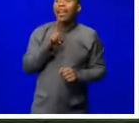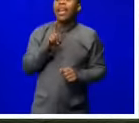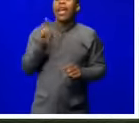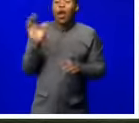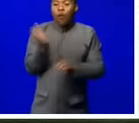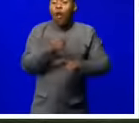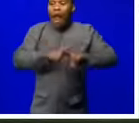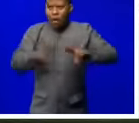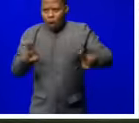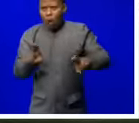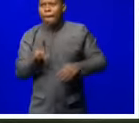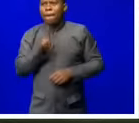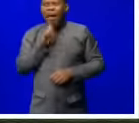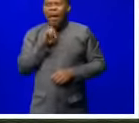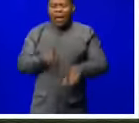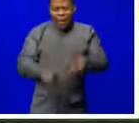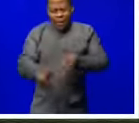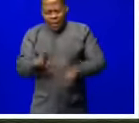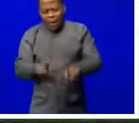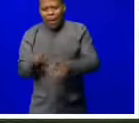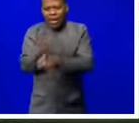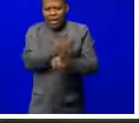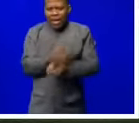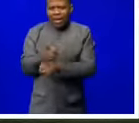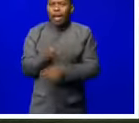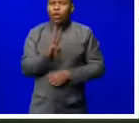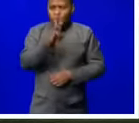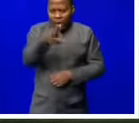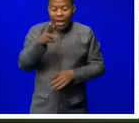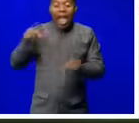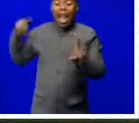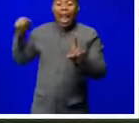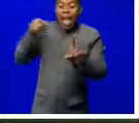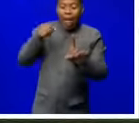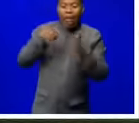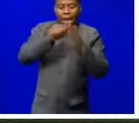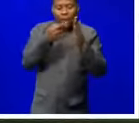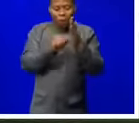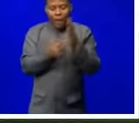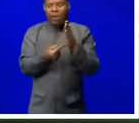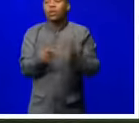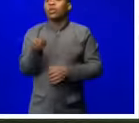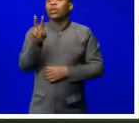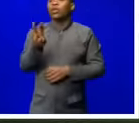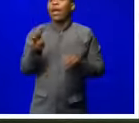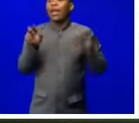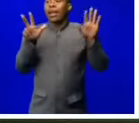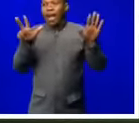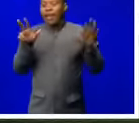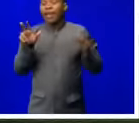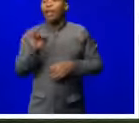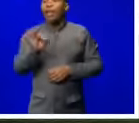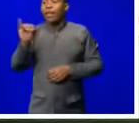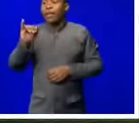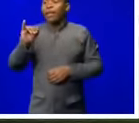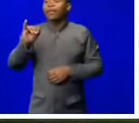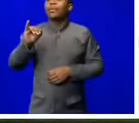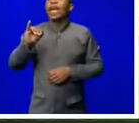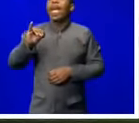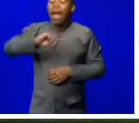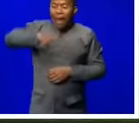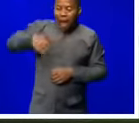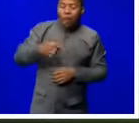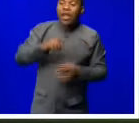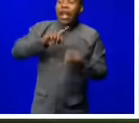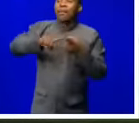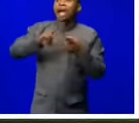Okay, going forward, it's in the target yethu is only 28 points. Njengoba ngasho kule first round we'll try to get low 20 kufika kulo